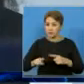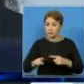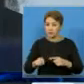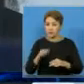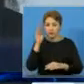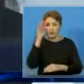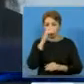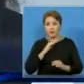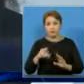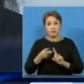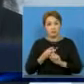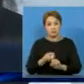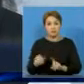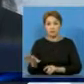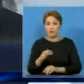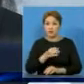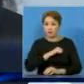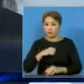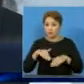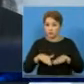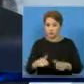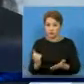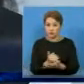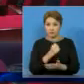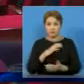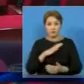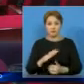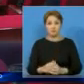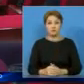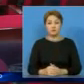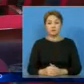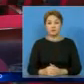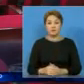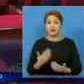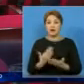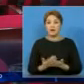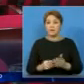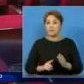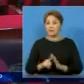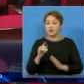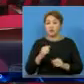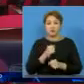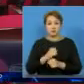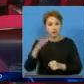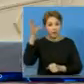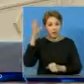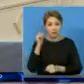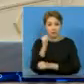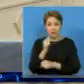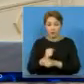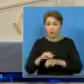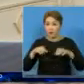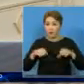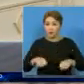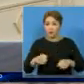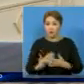ата-анамен байланыс жасағанда барлығы өзінің шешімін тауып отырды. Кәсіподақтың басты жұмысы білім саласы қызметкерлердің құқығын